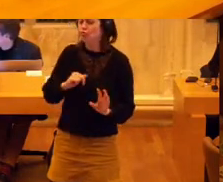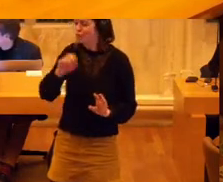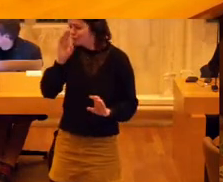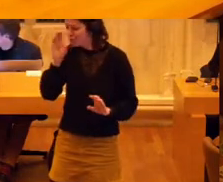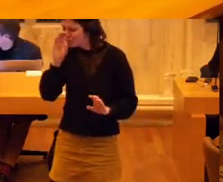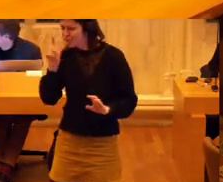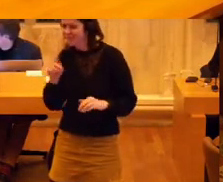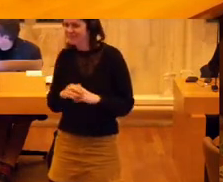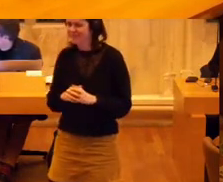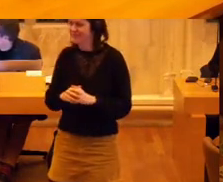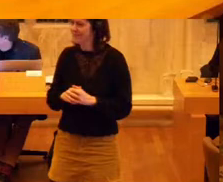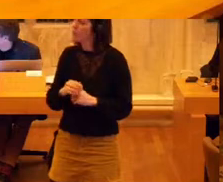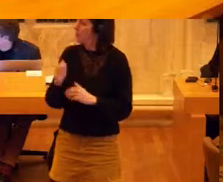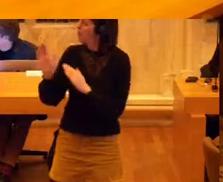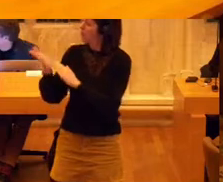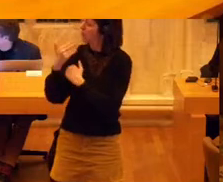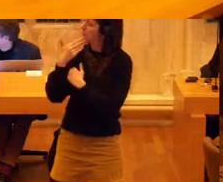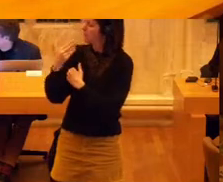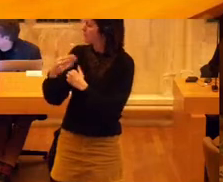réalité. Merci pour cette présentation.